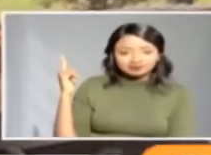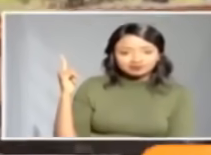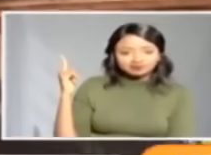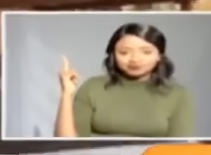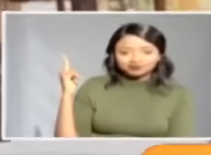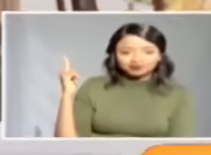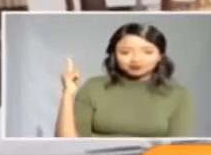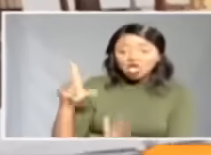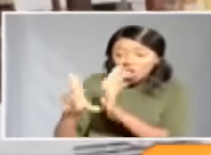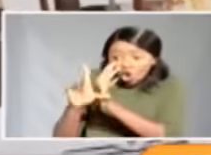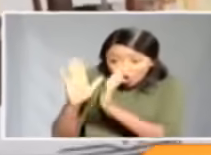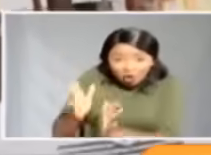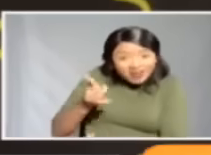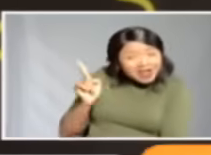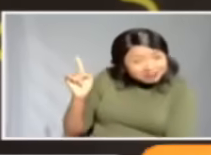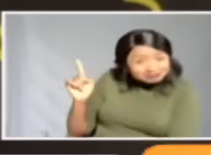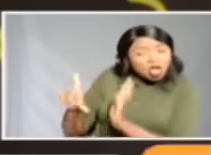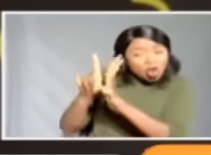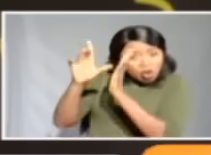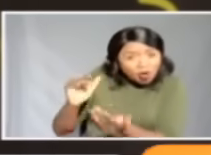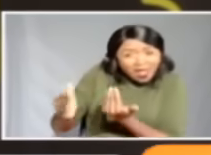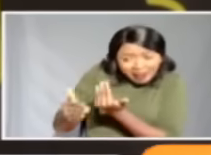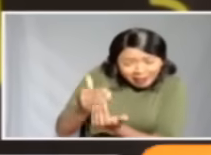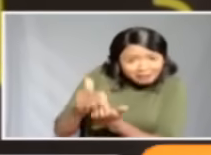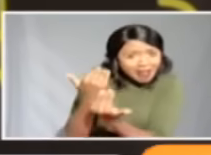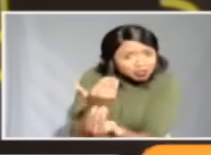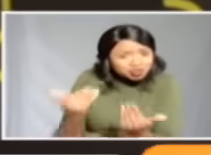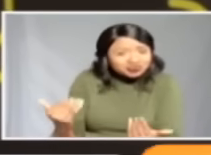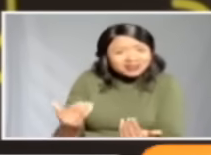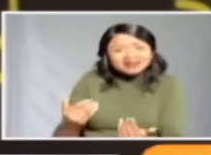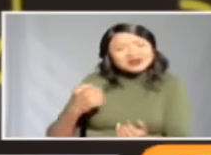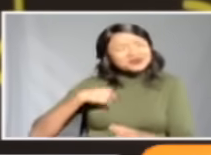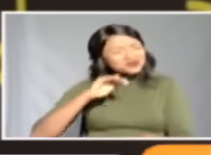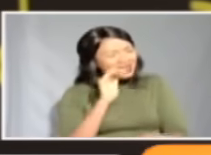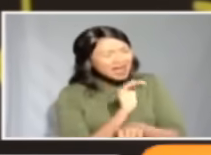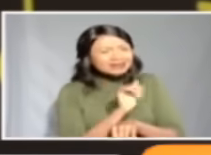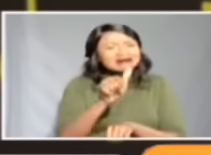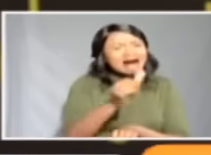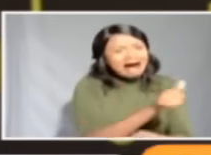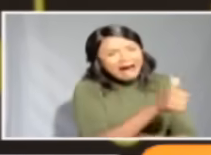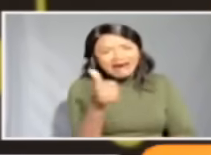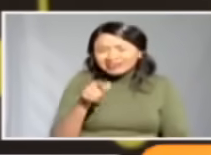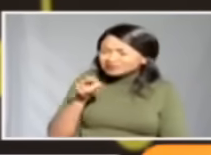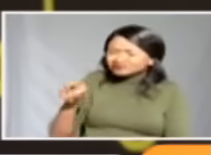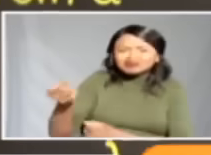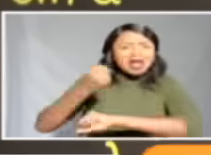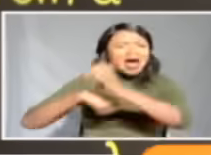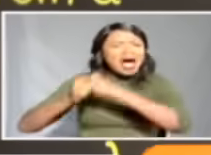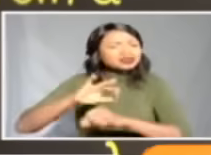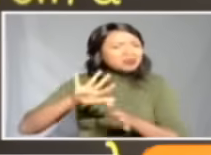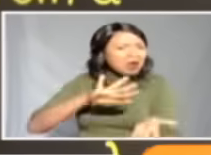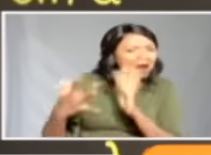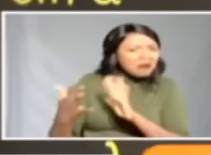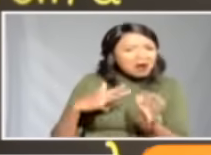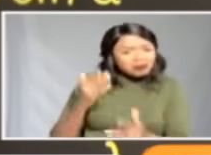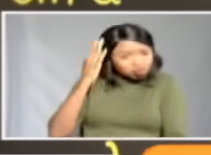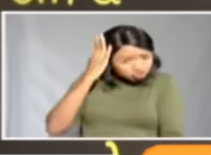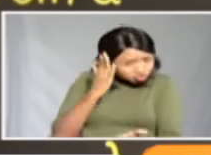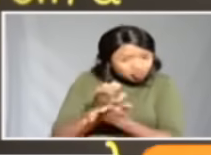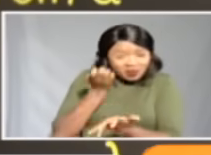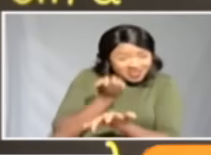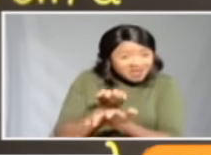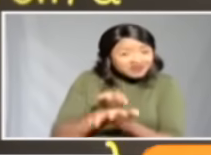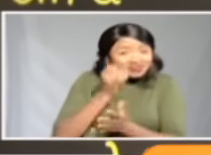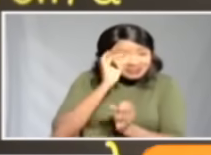Mawakili wa masuala ya watoto tuliozungumza nao kuhusiana na swala la Christine kwa ushahidi umetoweka iwapo